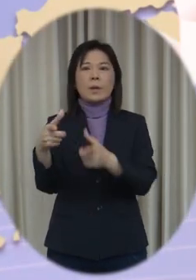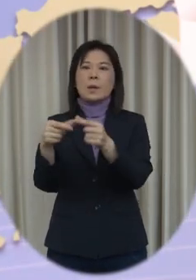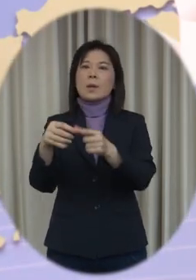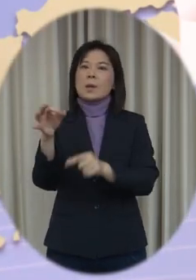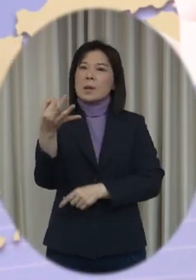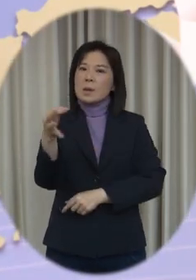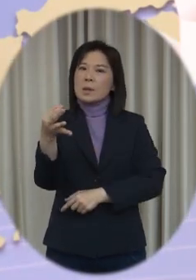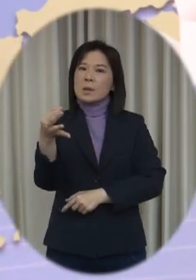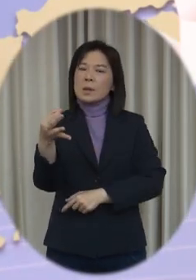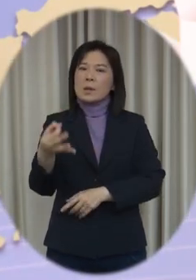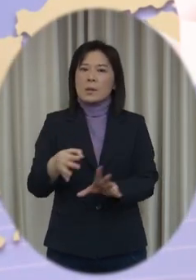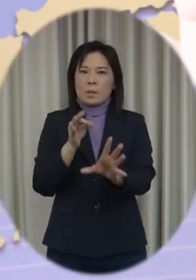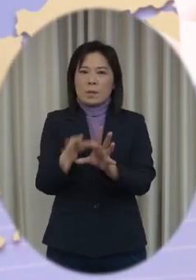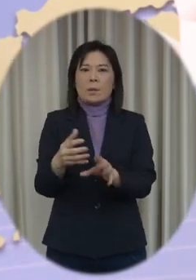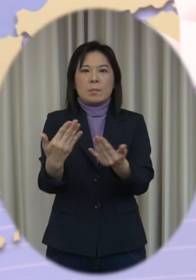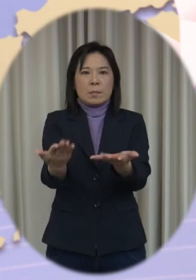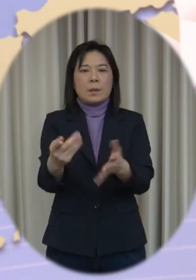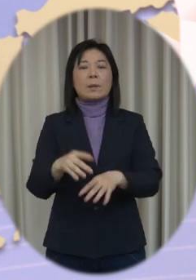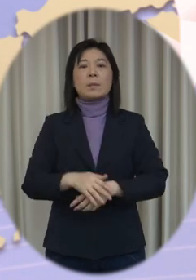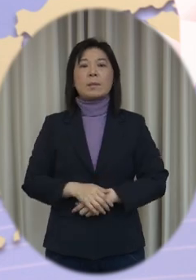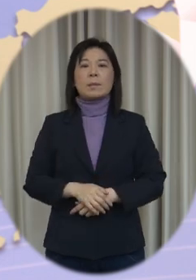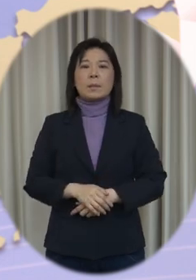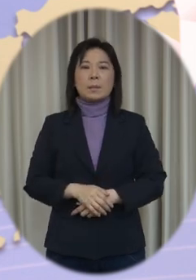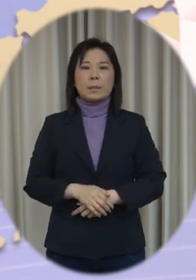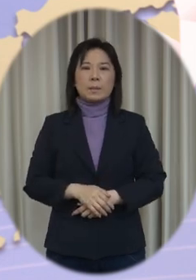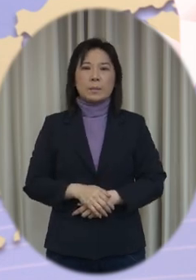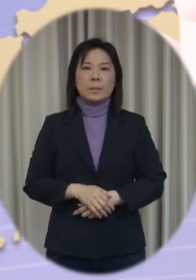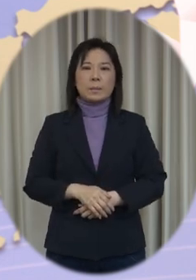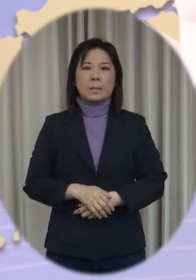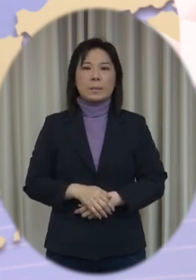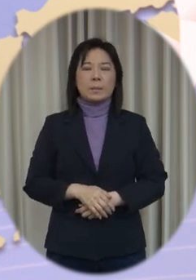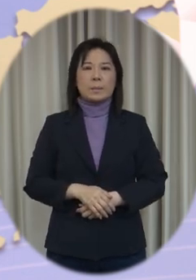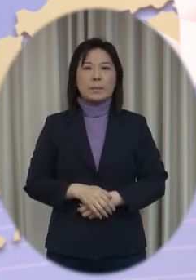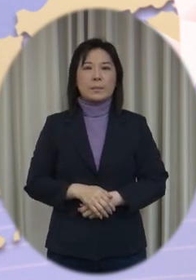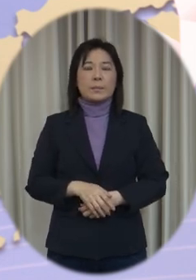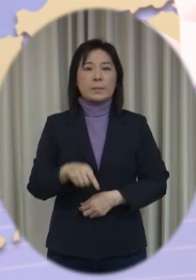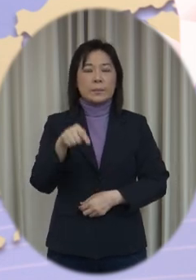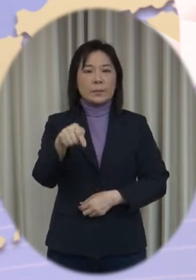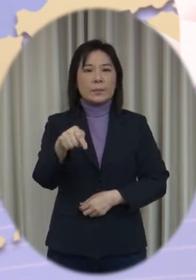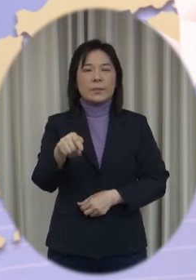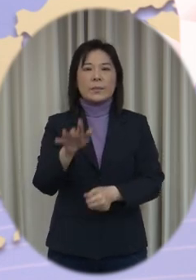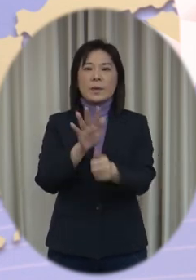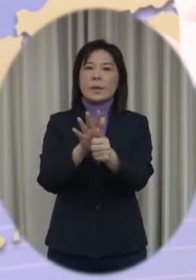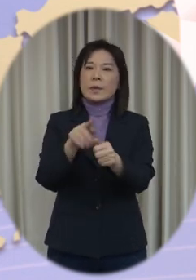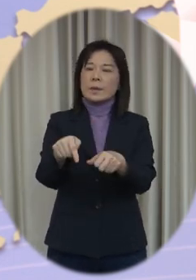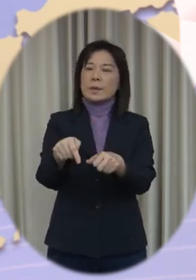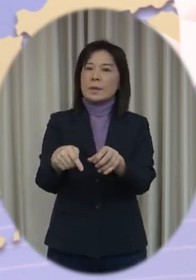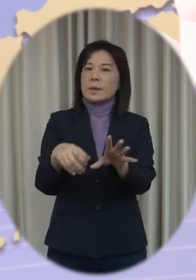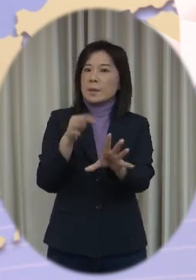6,000万日元的赈灾，并开设赈灾专户。